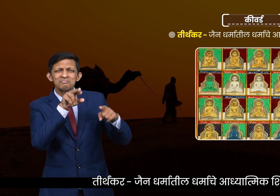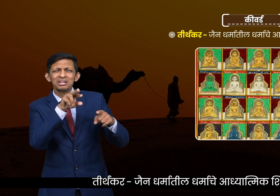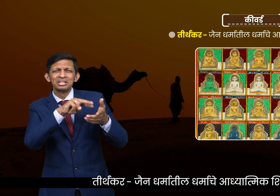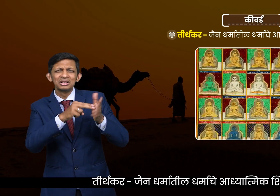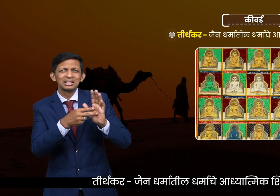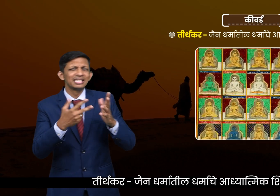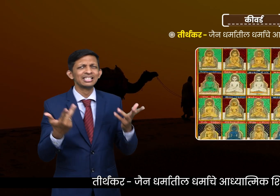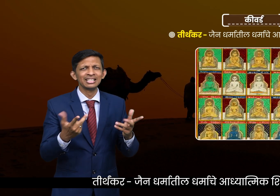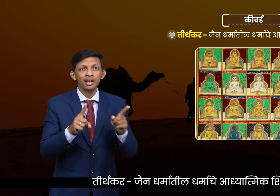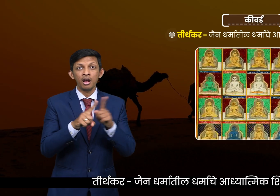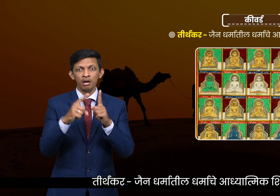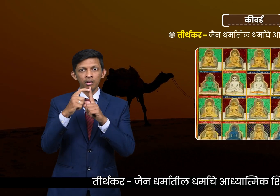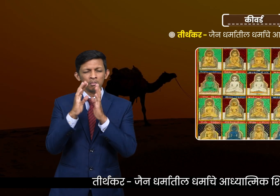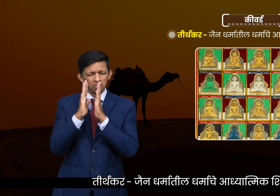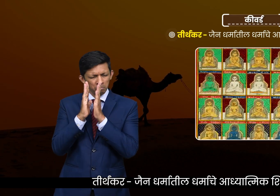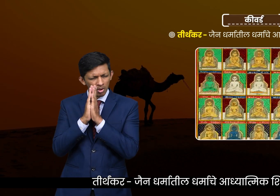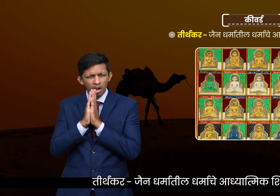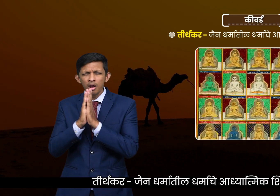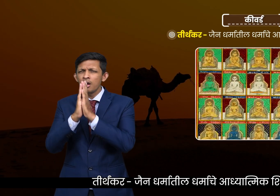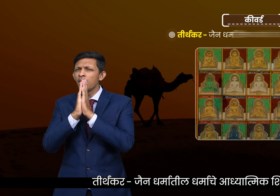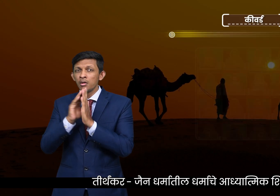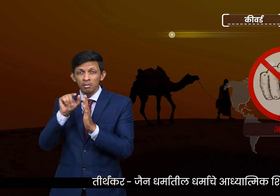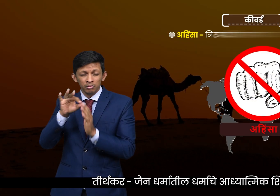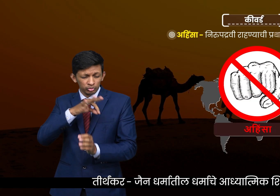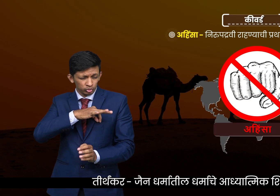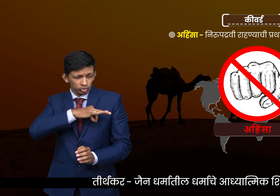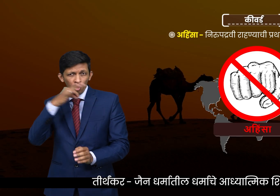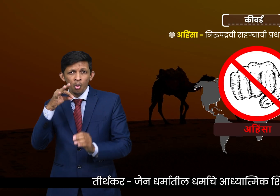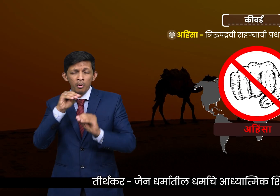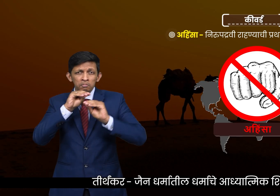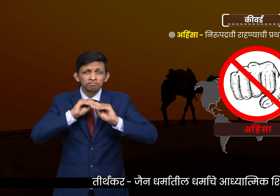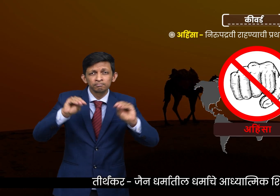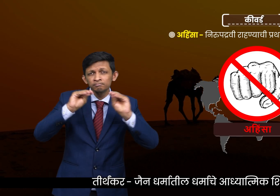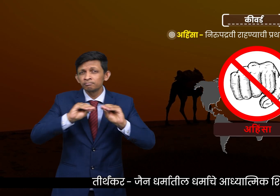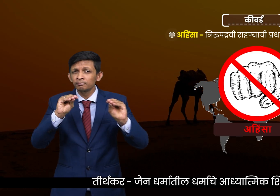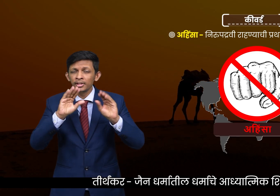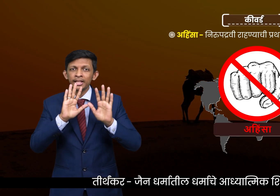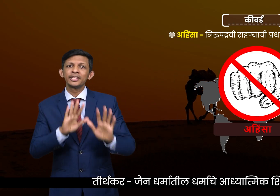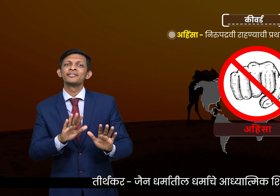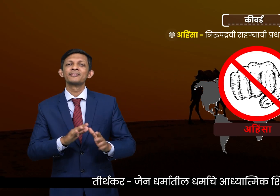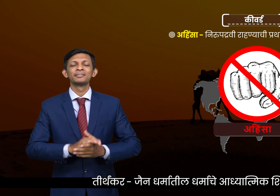तीर्थकर, जैन धर्मातील धर्माचे आध्यात्मिक शिक्षक.